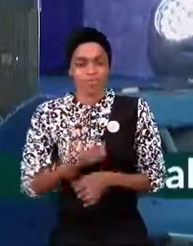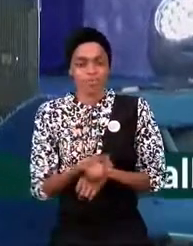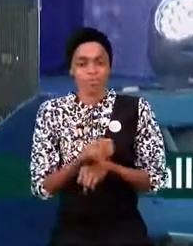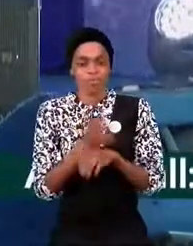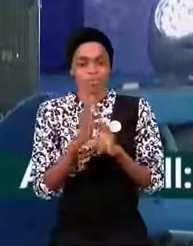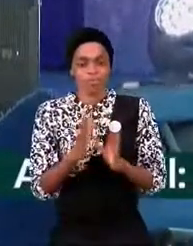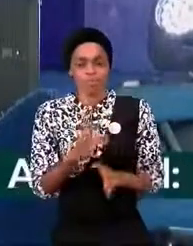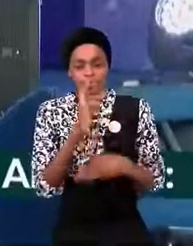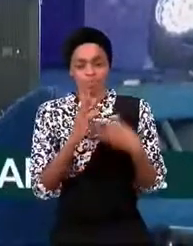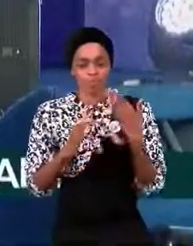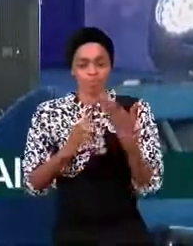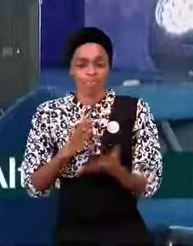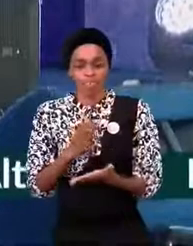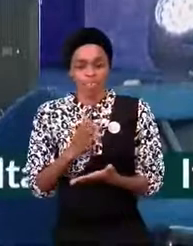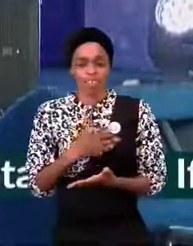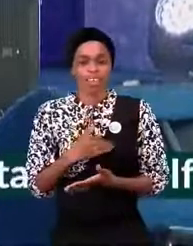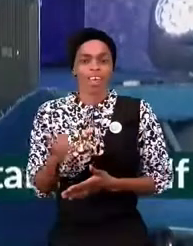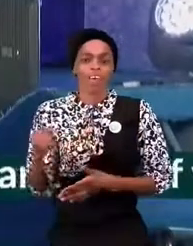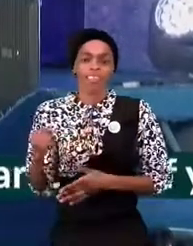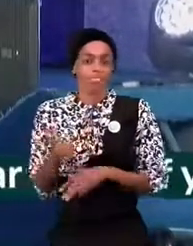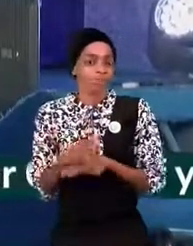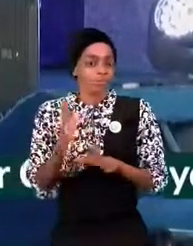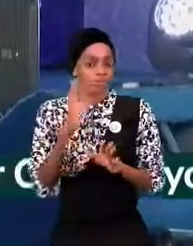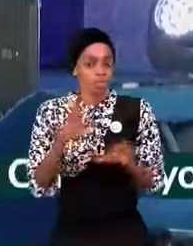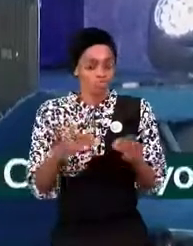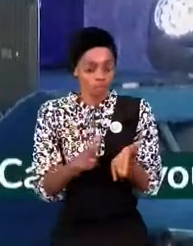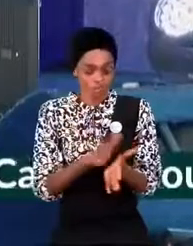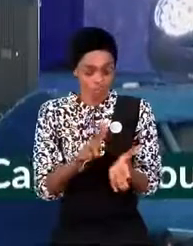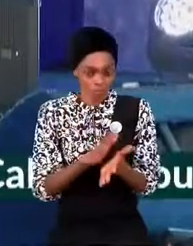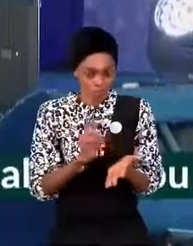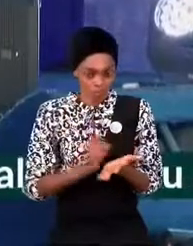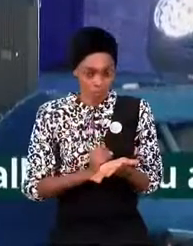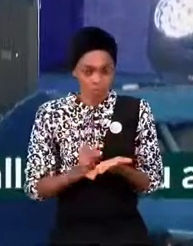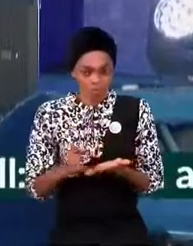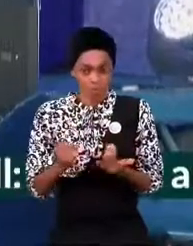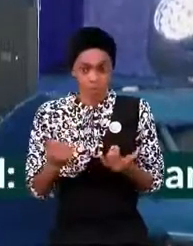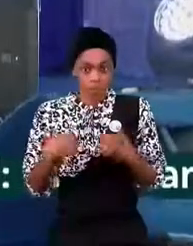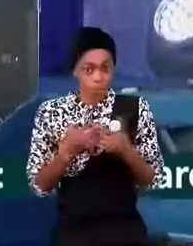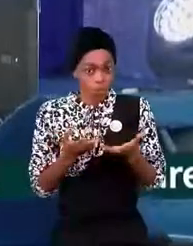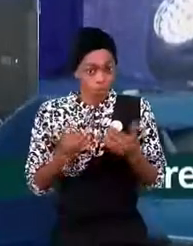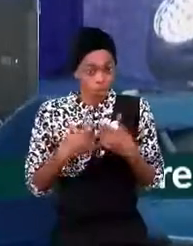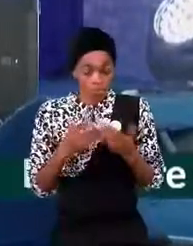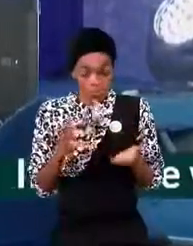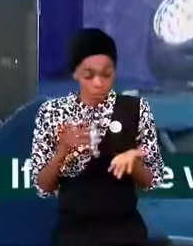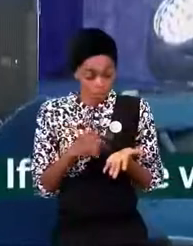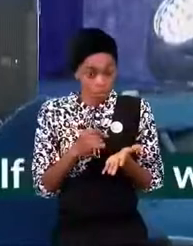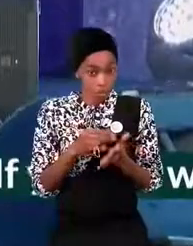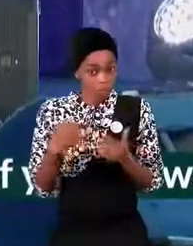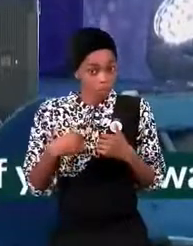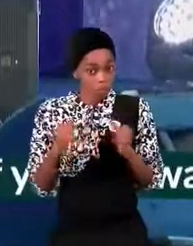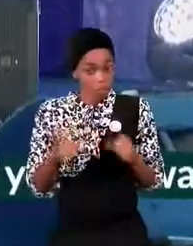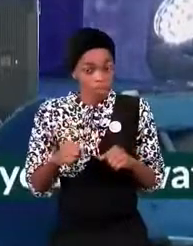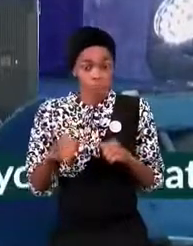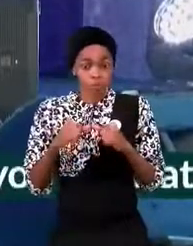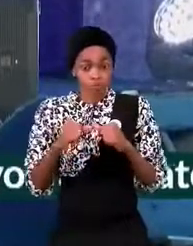et ils vous donneront des fiches à remplir. Nous voulons avoir vos informations pour vous aider davantage